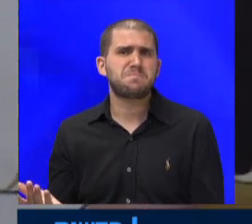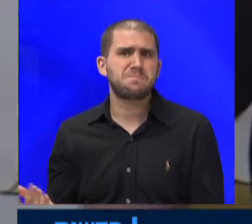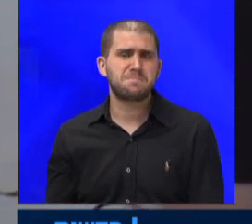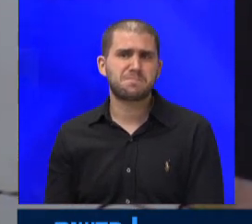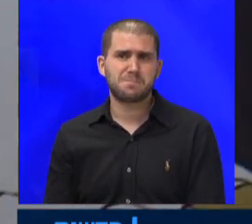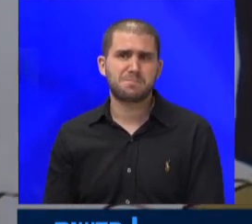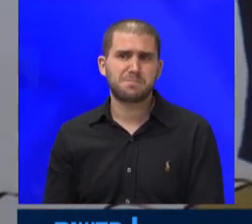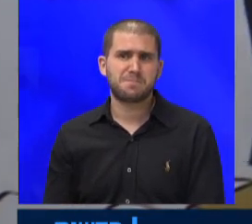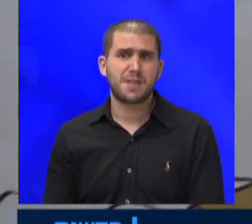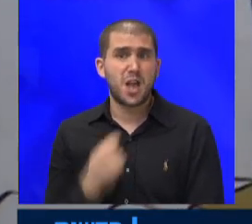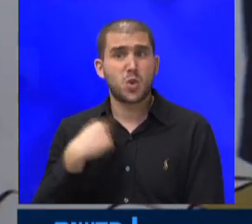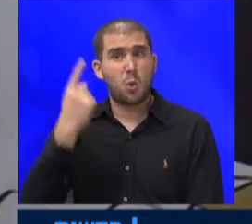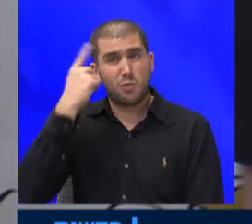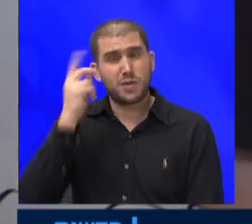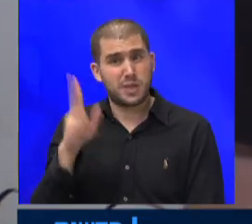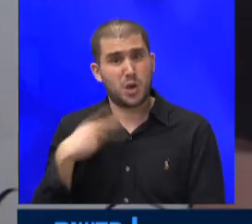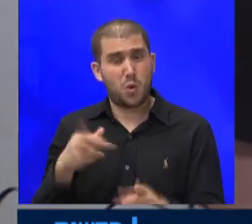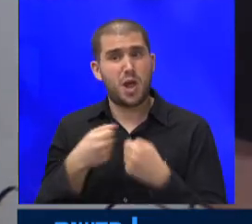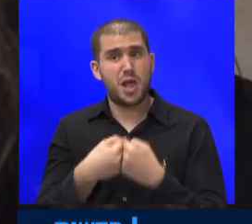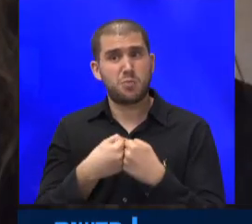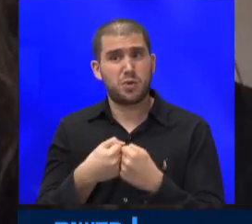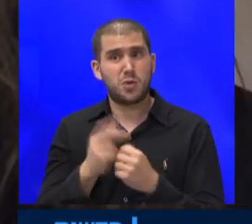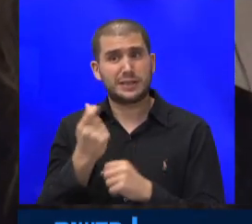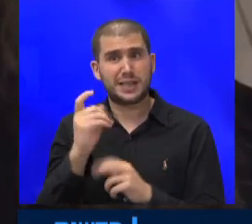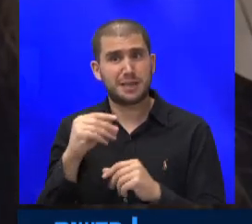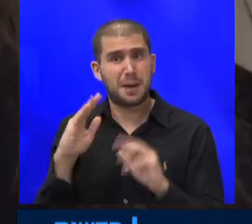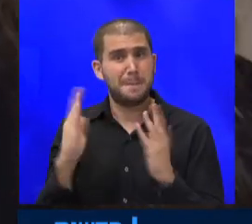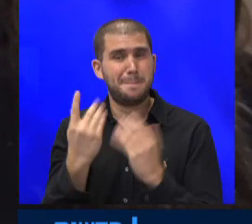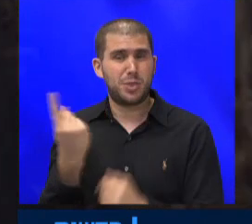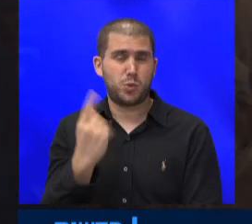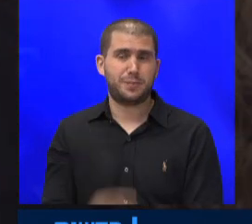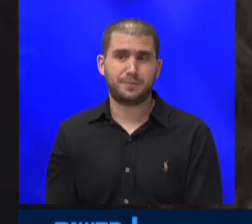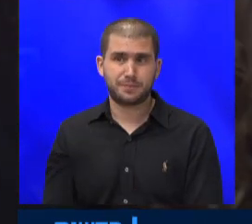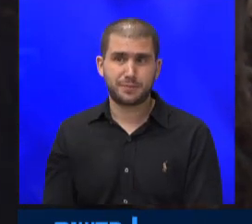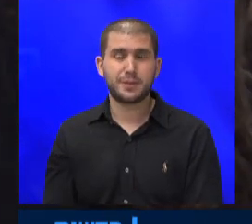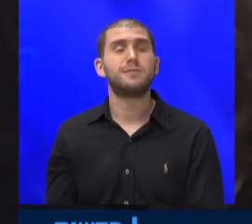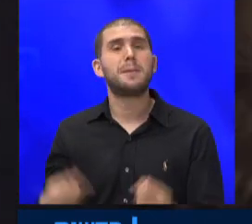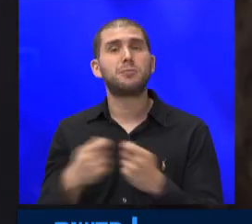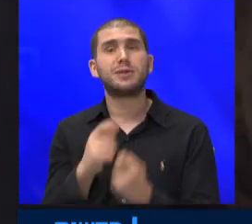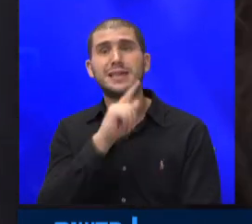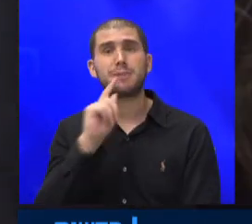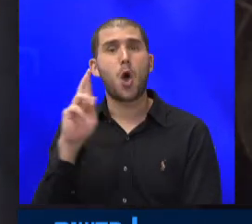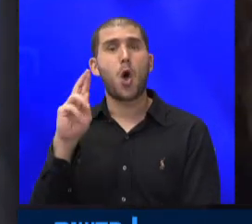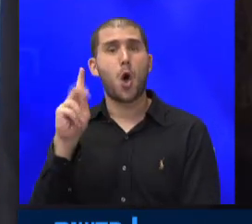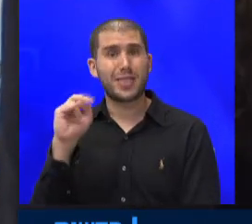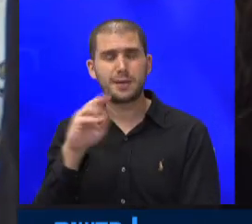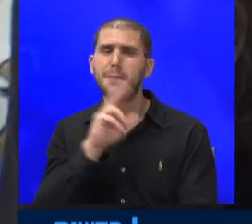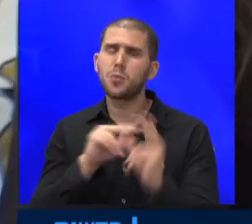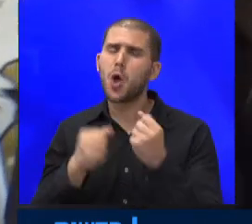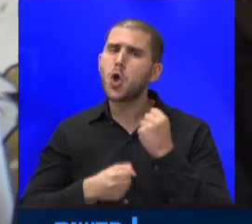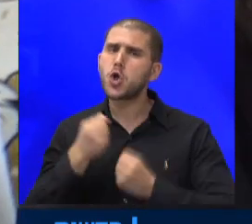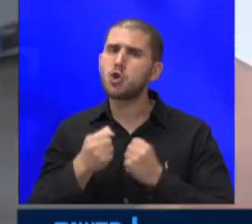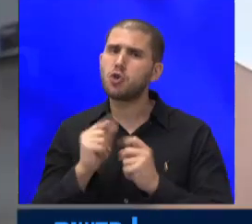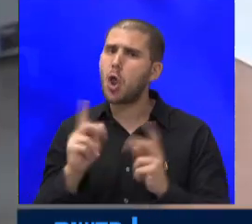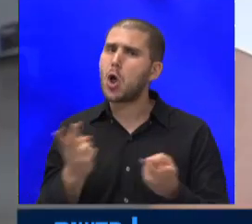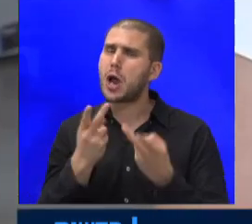אני חושבת שאני יכולה להתמודד קצת עם בידוד הזה. ומבחינת אמא של רוני, מדובר בקושי שלא יהיה קל להתגבר עליו.